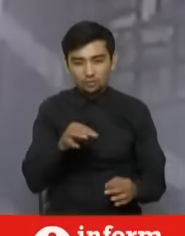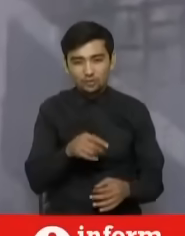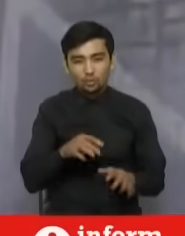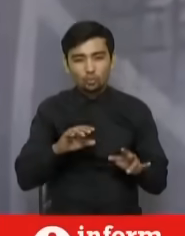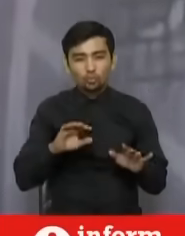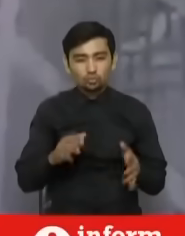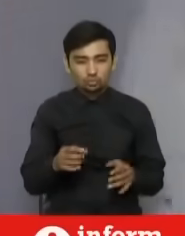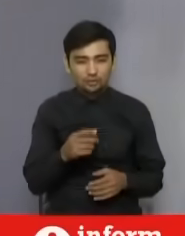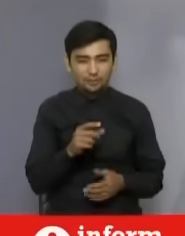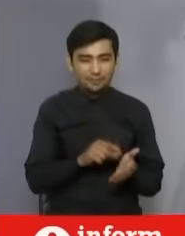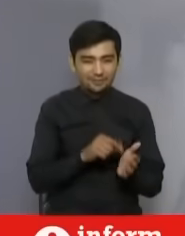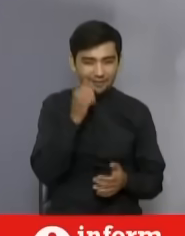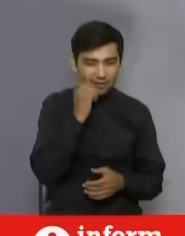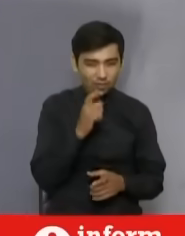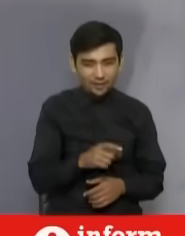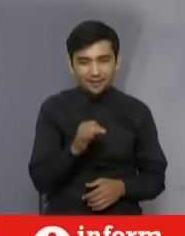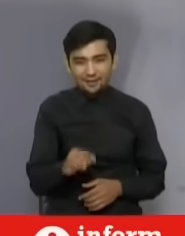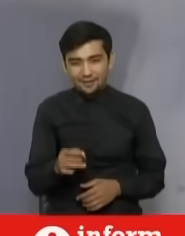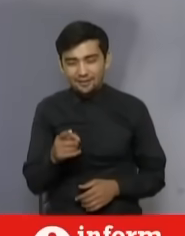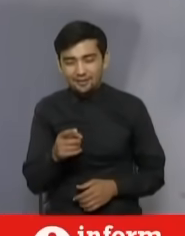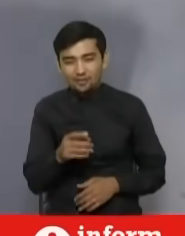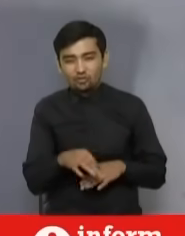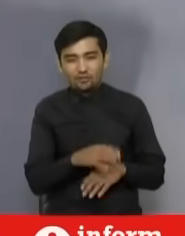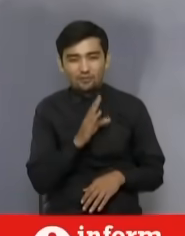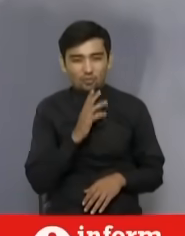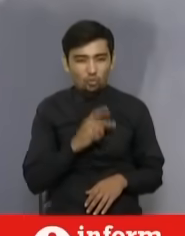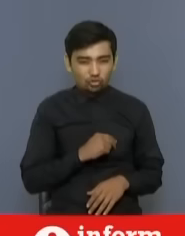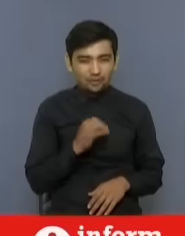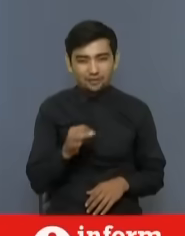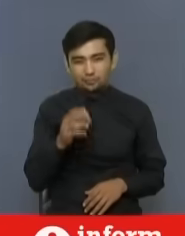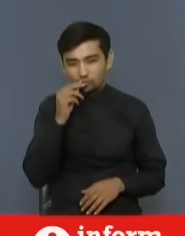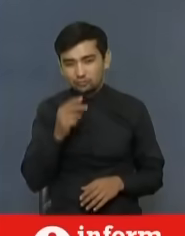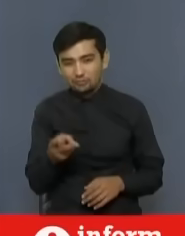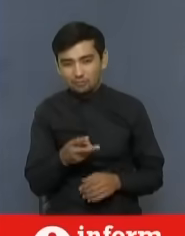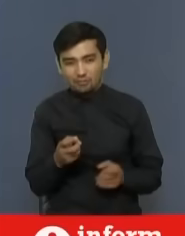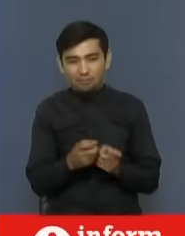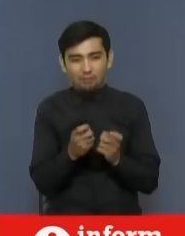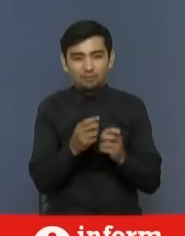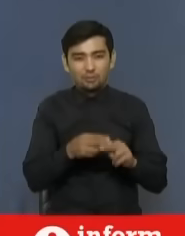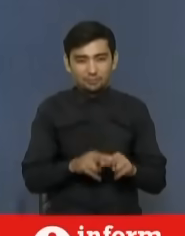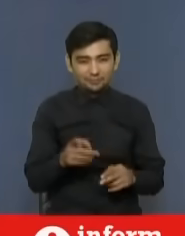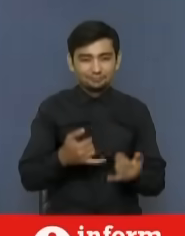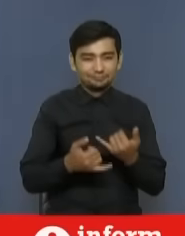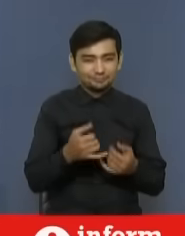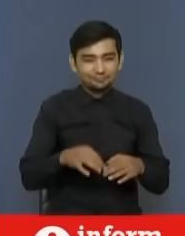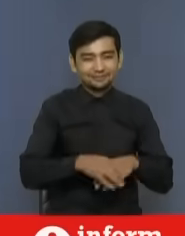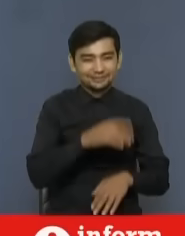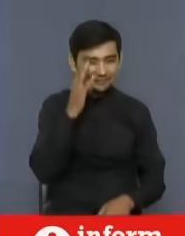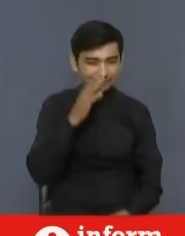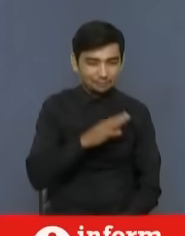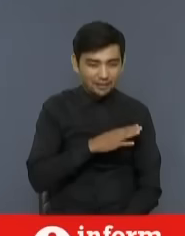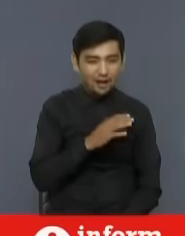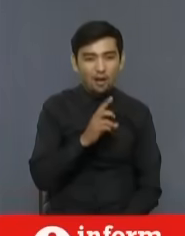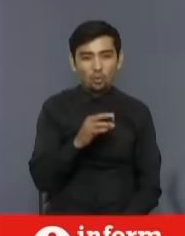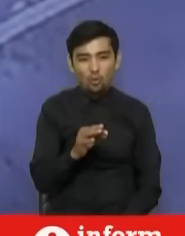оқиғаға зейнеткерлердің қызы мен күдікті арасындағы жанжал себеп. Көршілердің айтуынша ер адам сол бикешпен көңіл қосқысы келген, бірақ оған қыздың